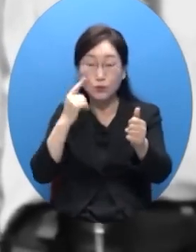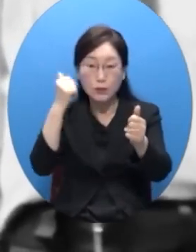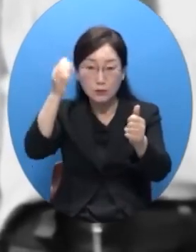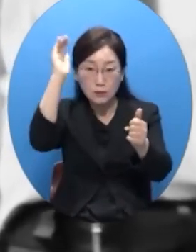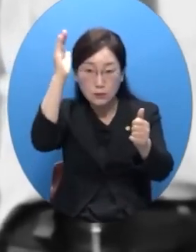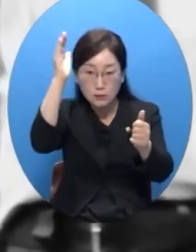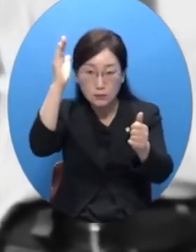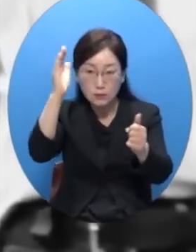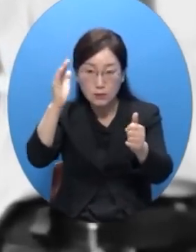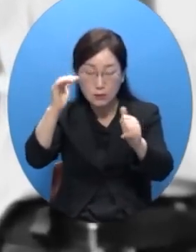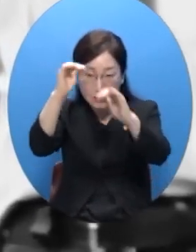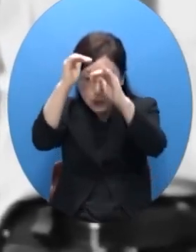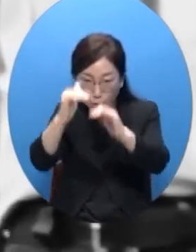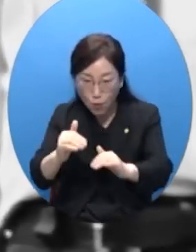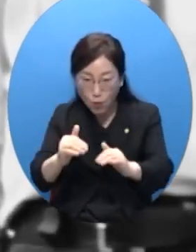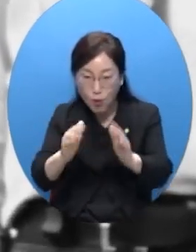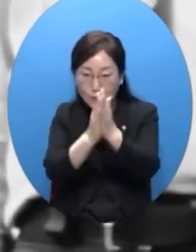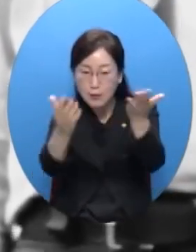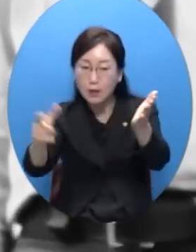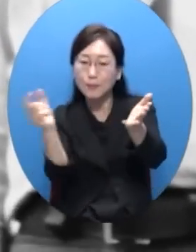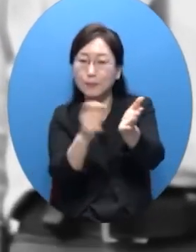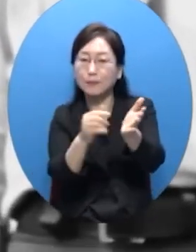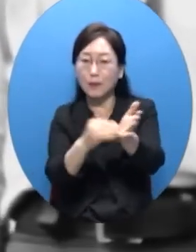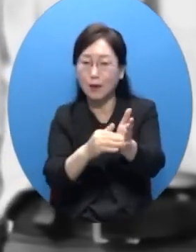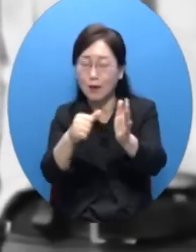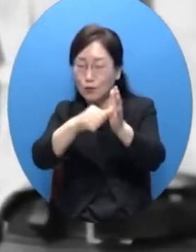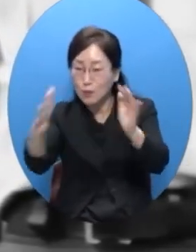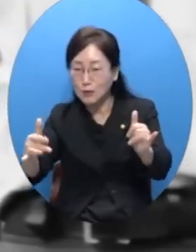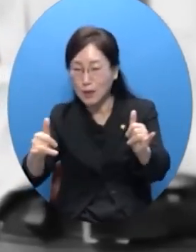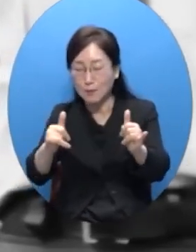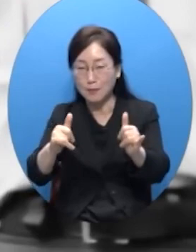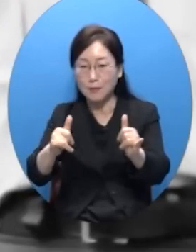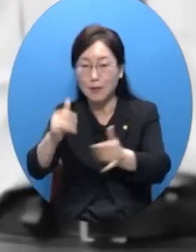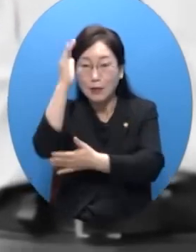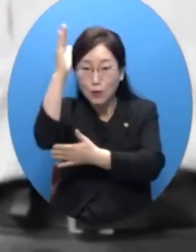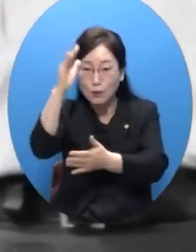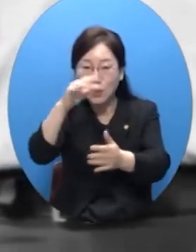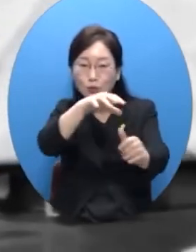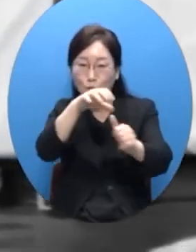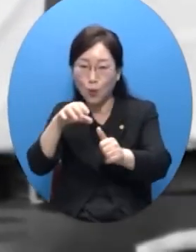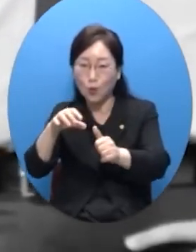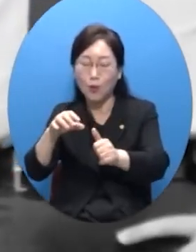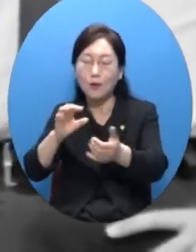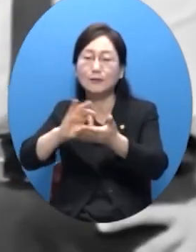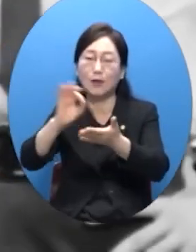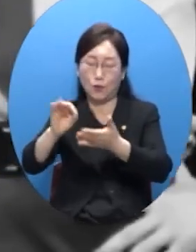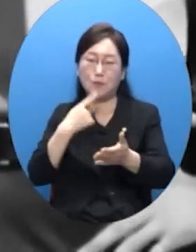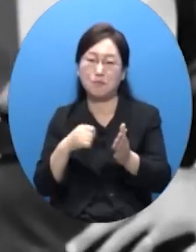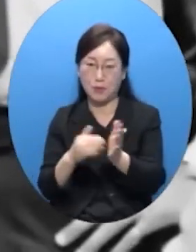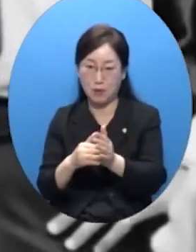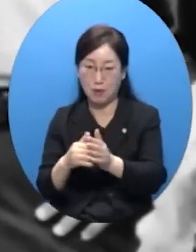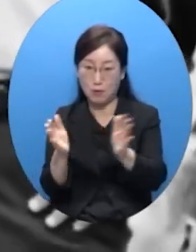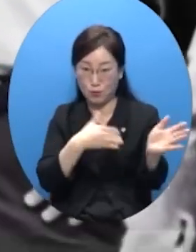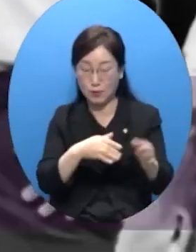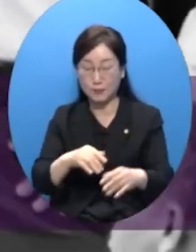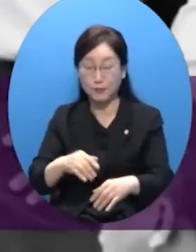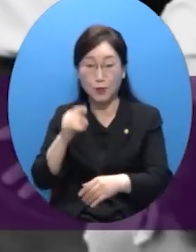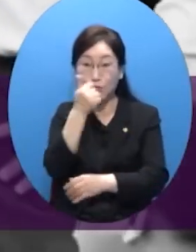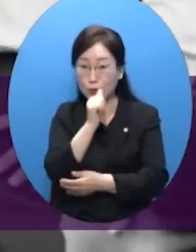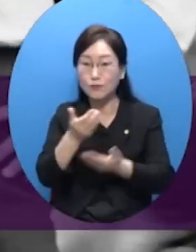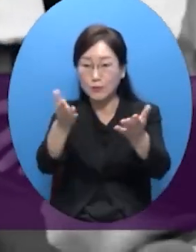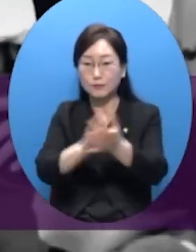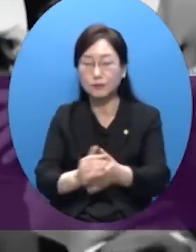교과서에도 수록되어 있고 수많은 유명인들이 그의 연설을 인용했습니다. 그 일부로 소개합니다.